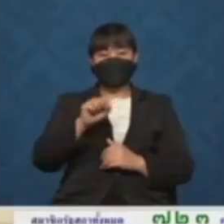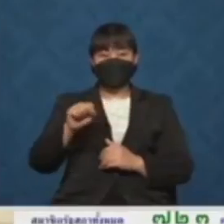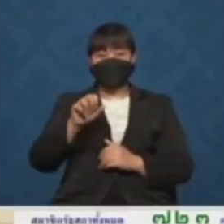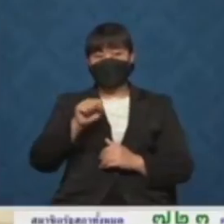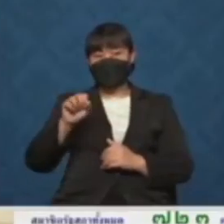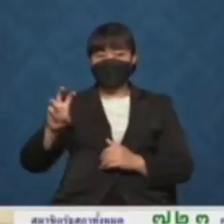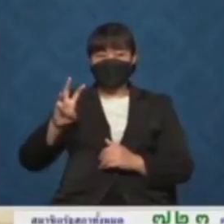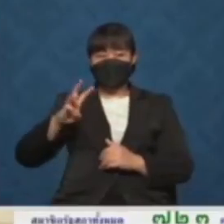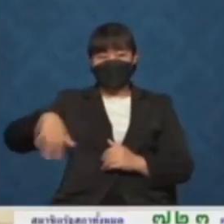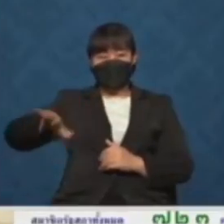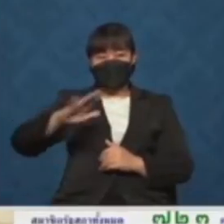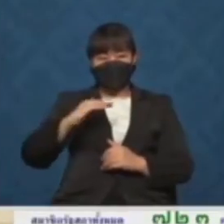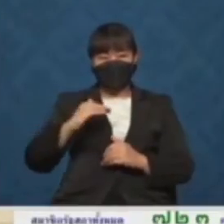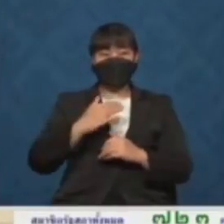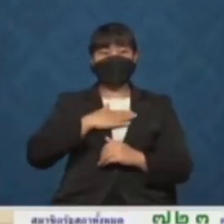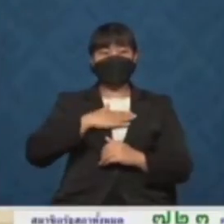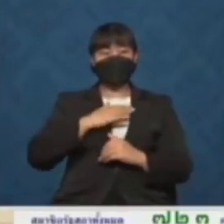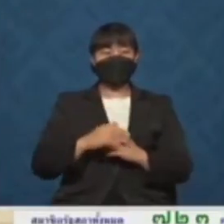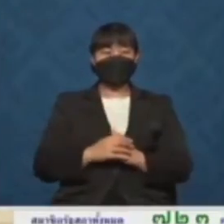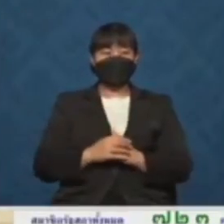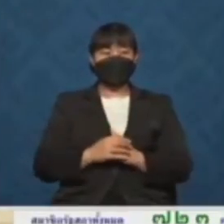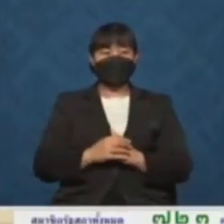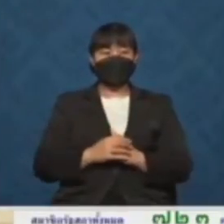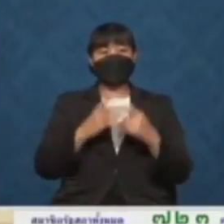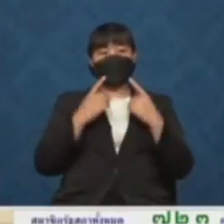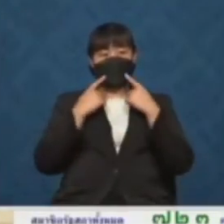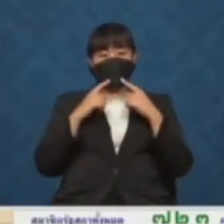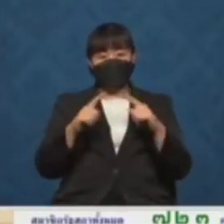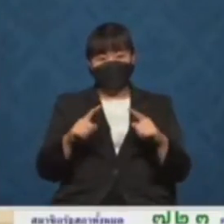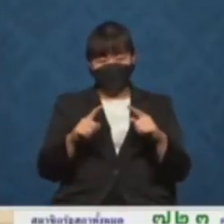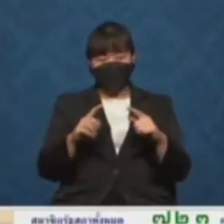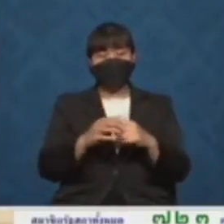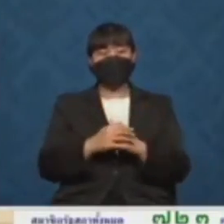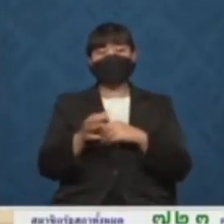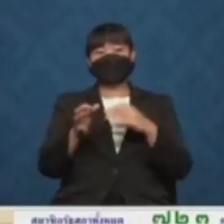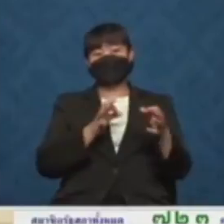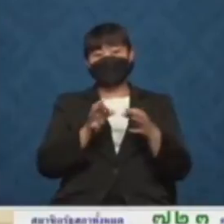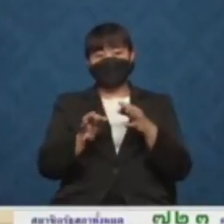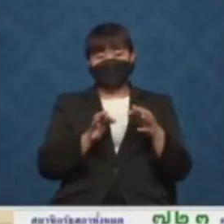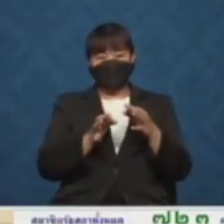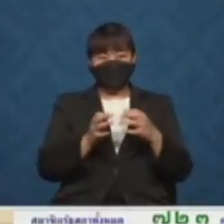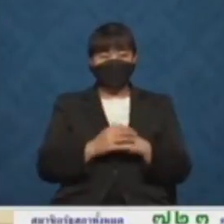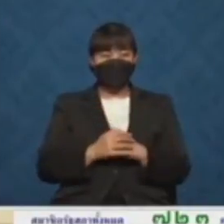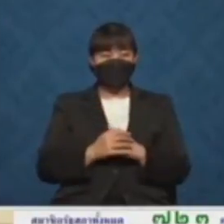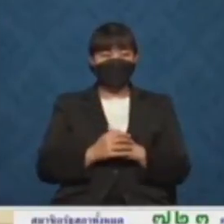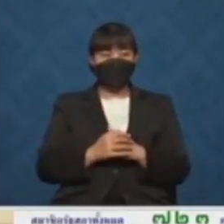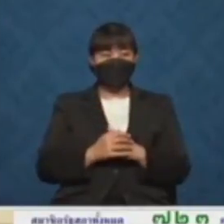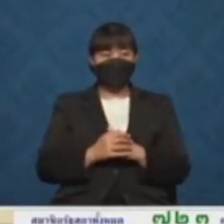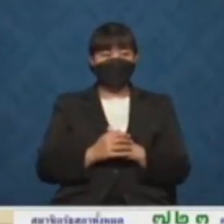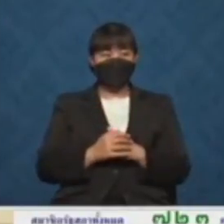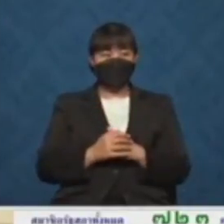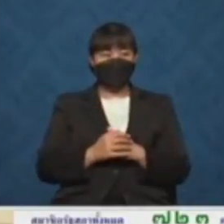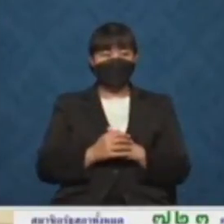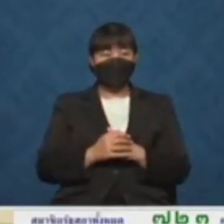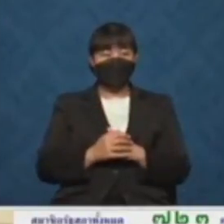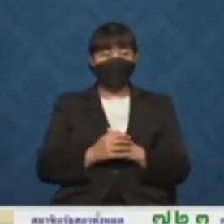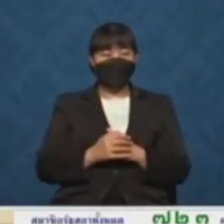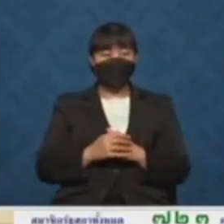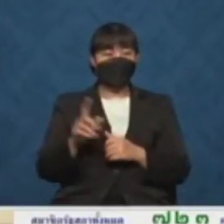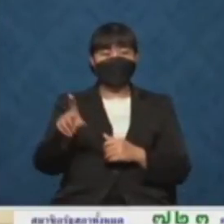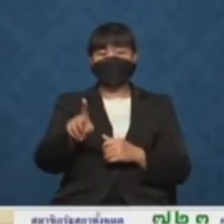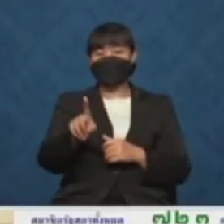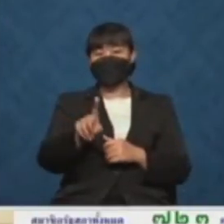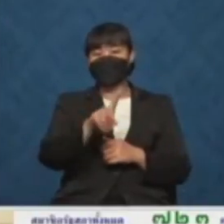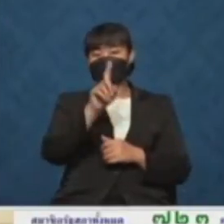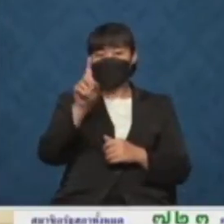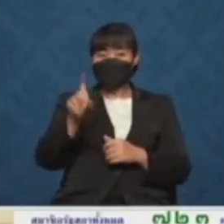ใน ชัป์โร surrounding Meuten κ.ค.ค.รนระเด็ ที่ ท่าน ตั้งคำถามต่อ ค.ส